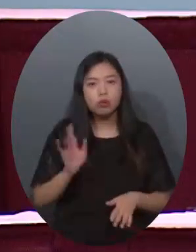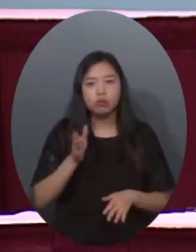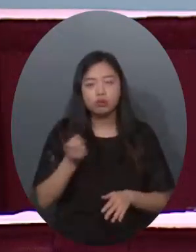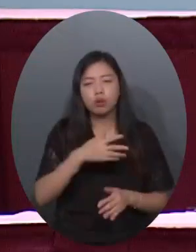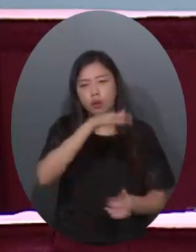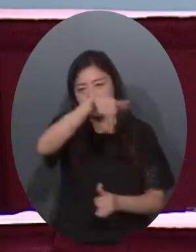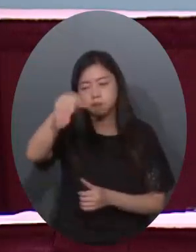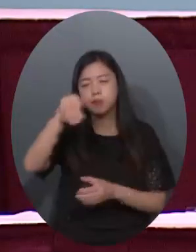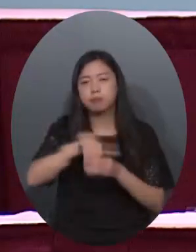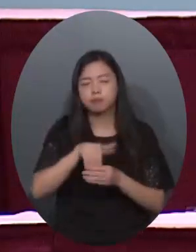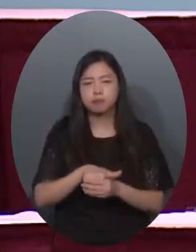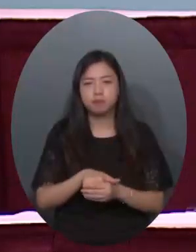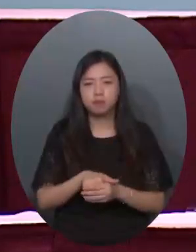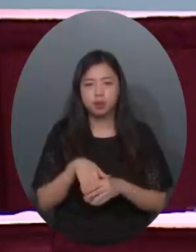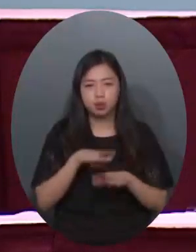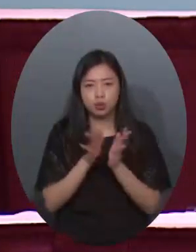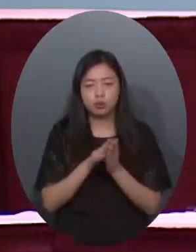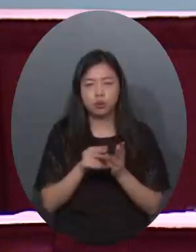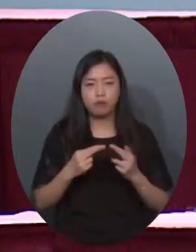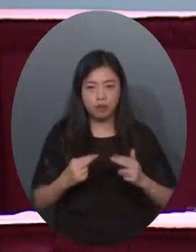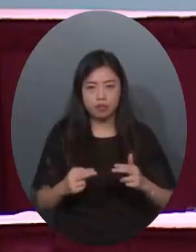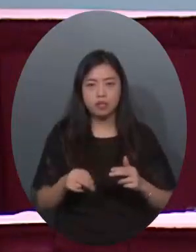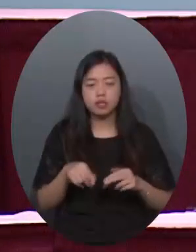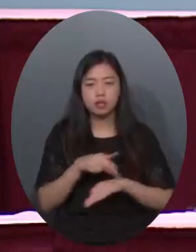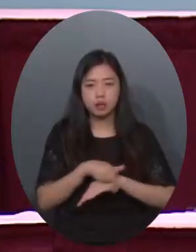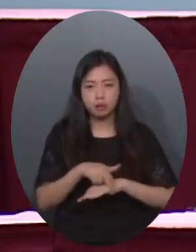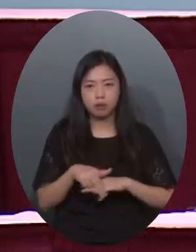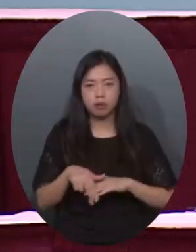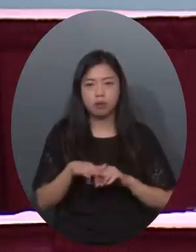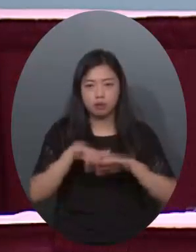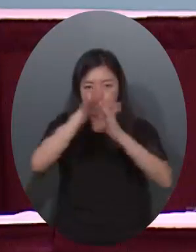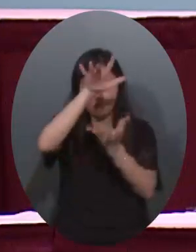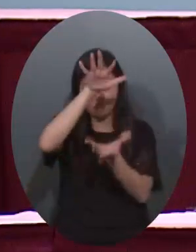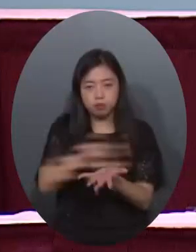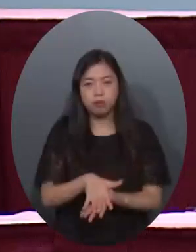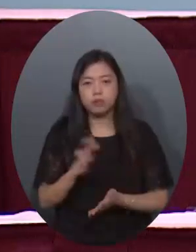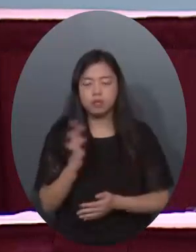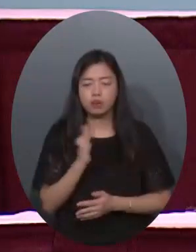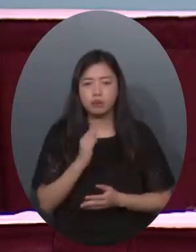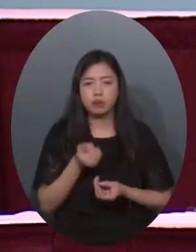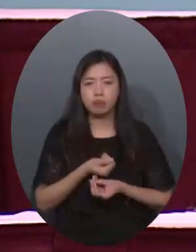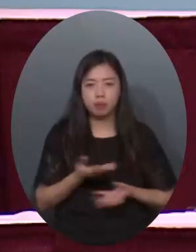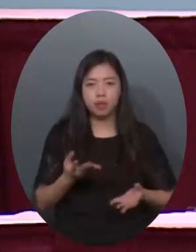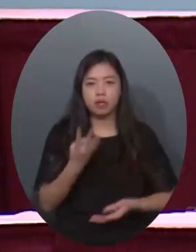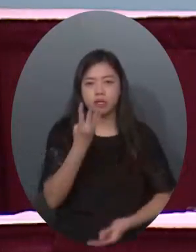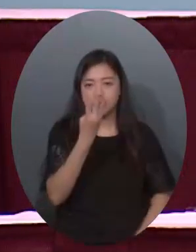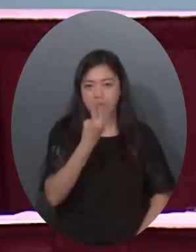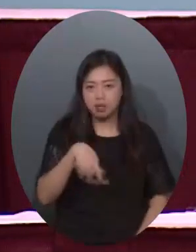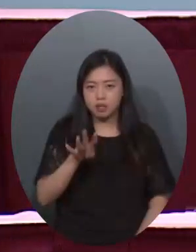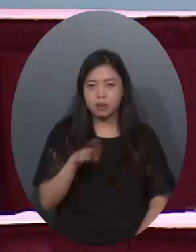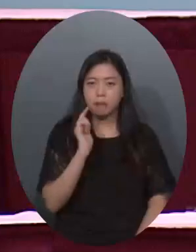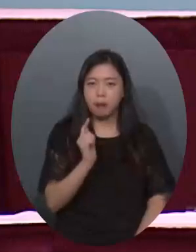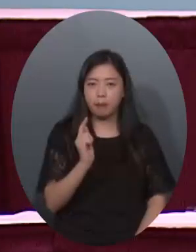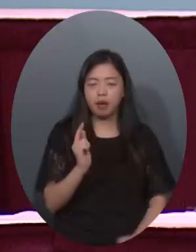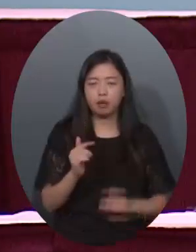標。以上物業發展項目預計合共將提供約4800個住宅單